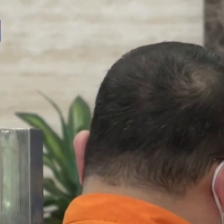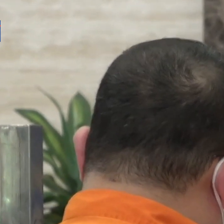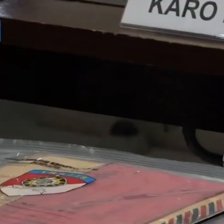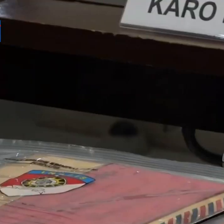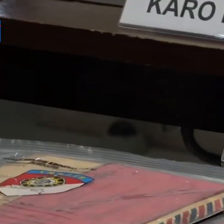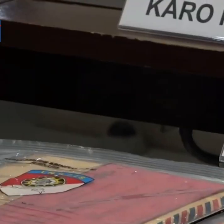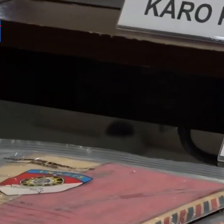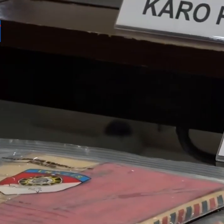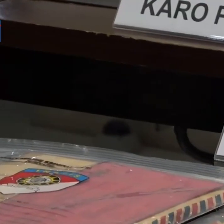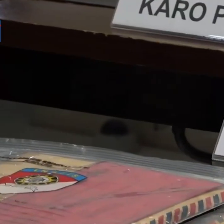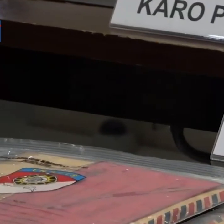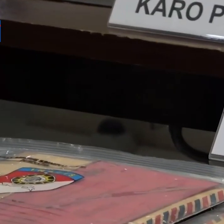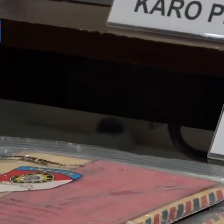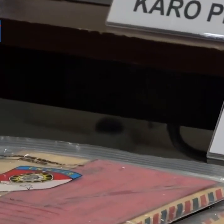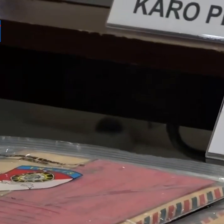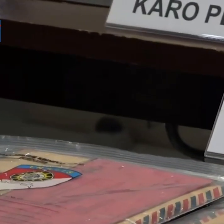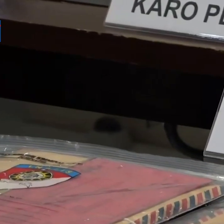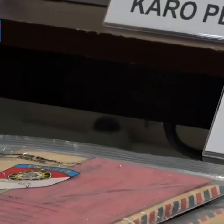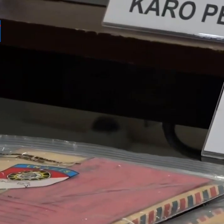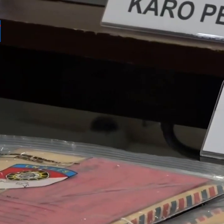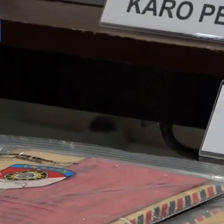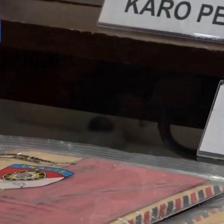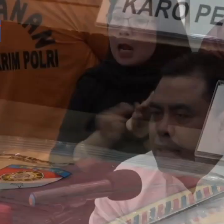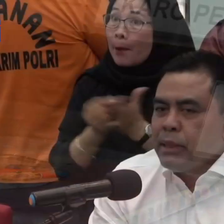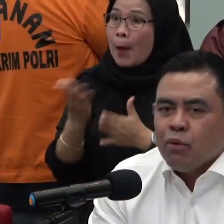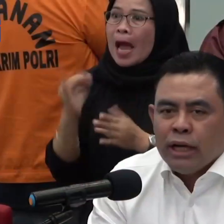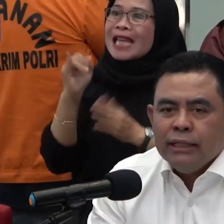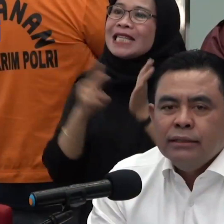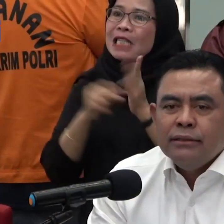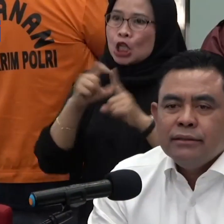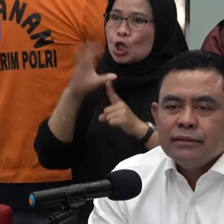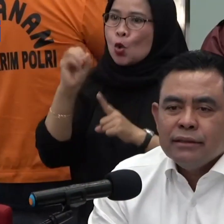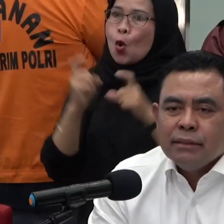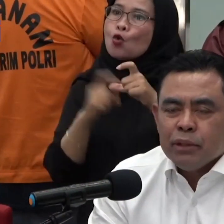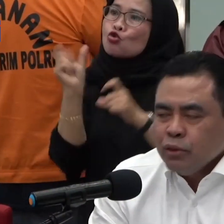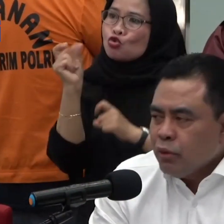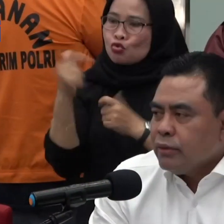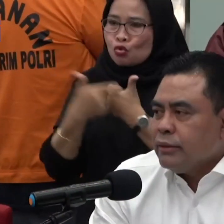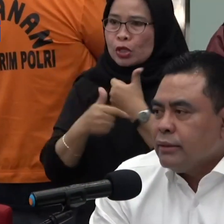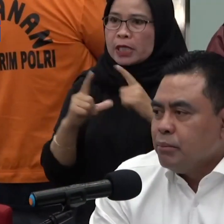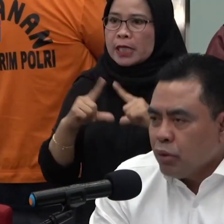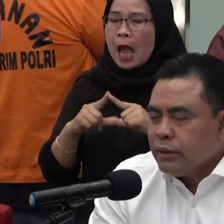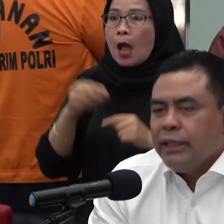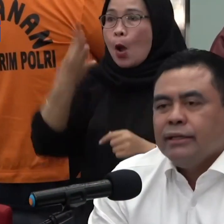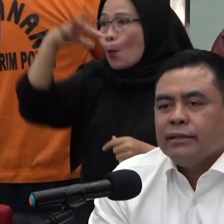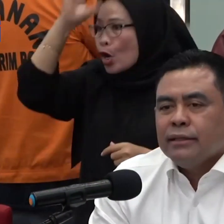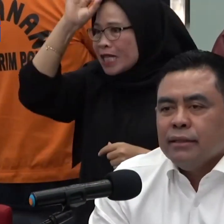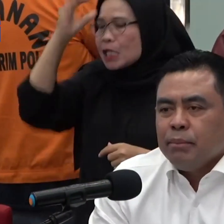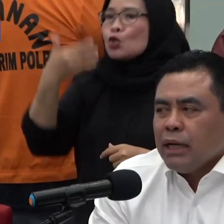ya, koperasi Indo Surya. Kami telah menemukan petunjuk